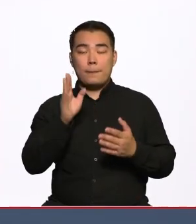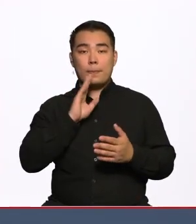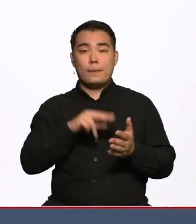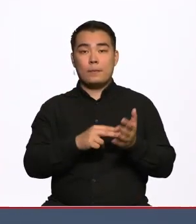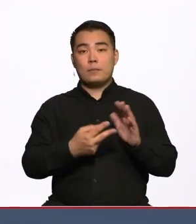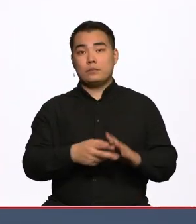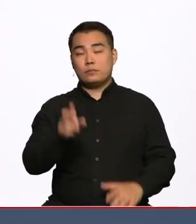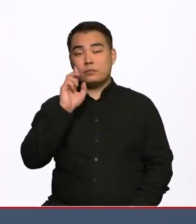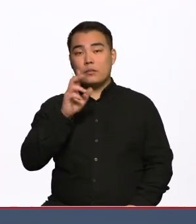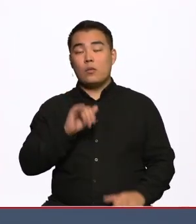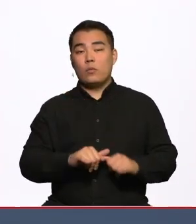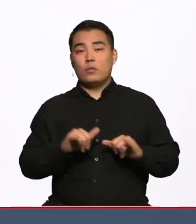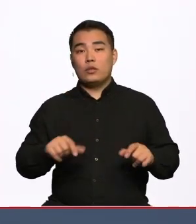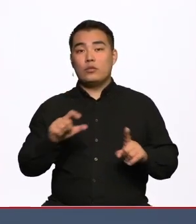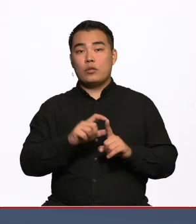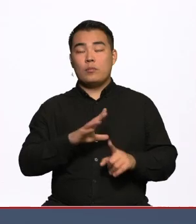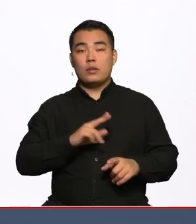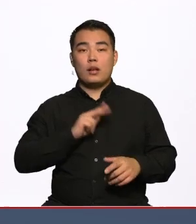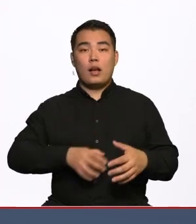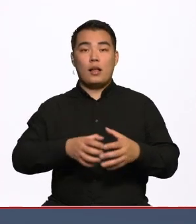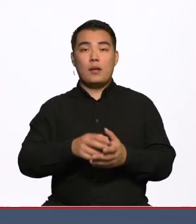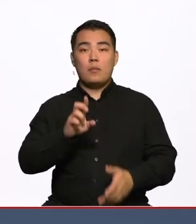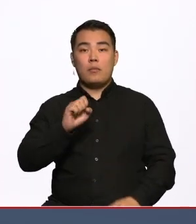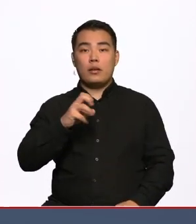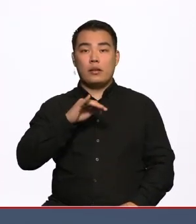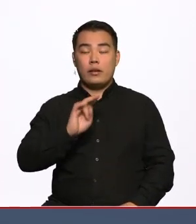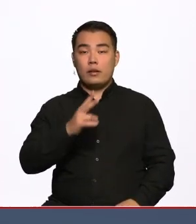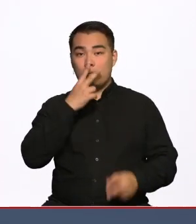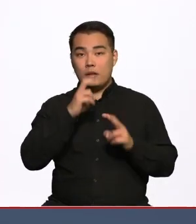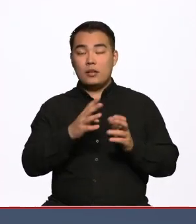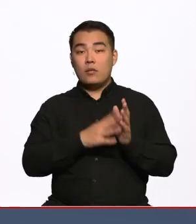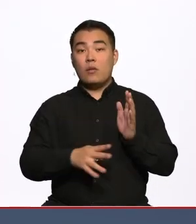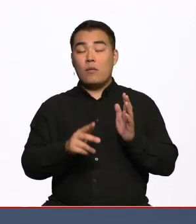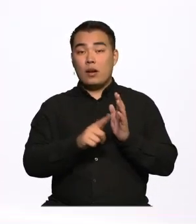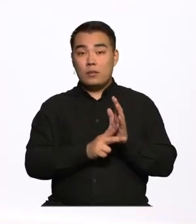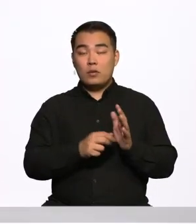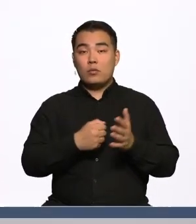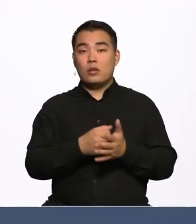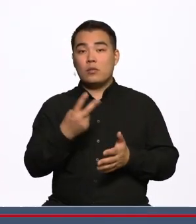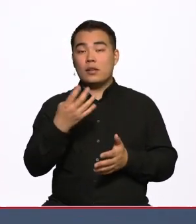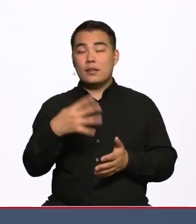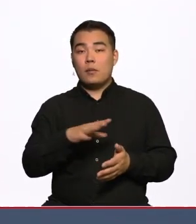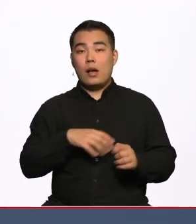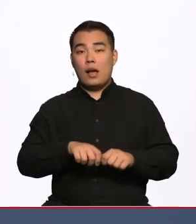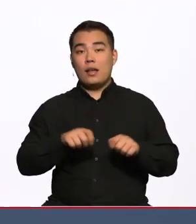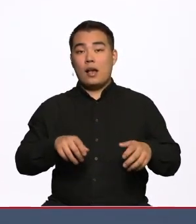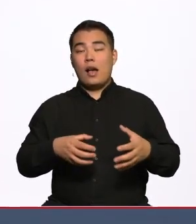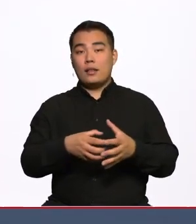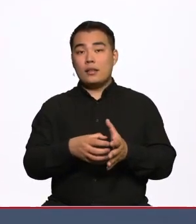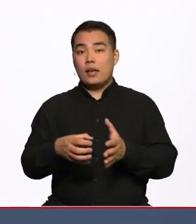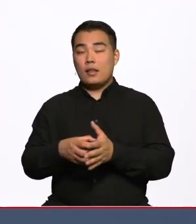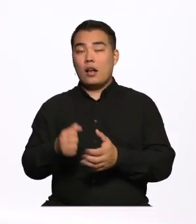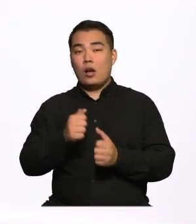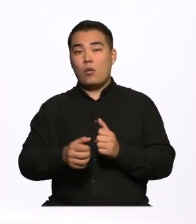объектах страны увеличилось число сотрудников бассейновый инспекций с 98 до 242 единиц с открытием отделов в каждом